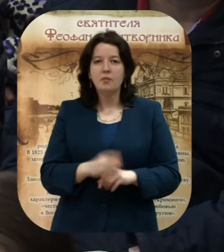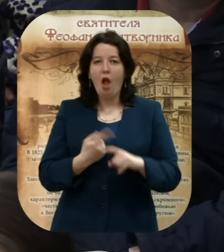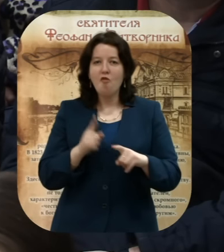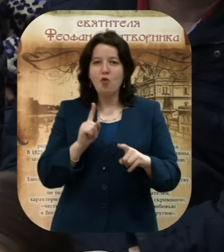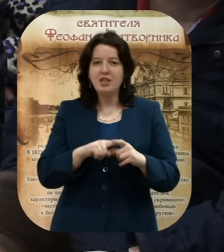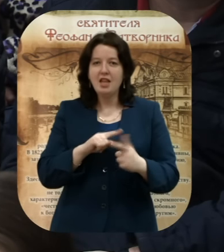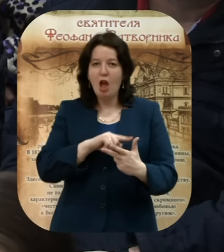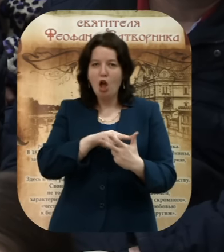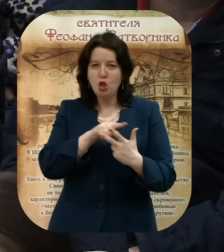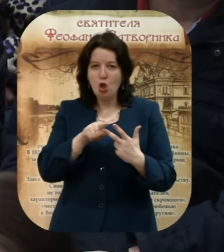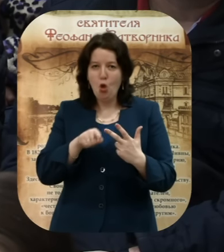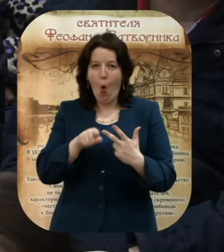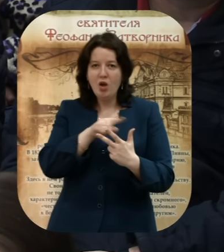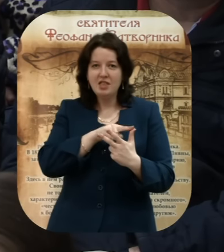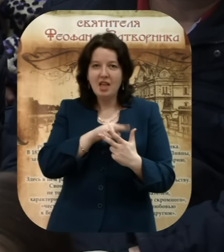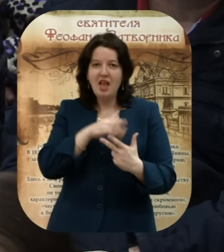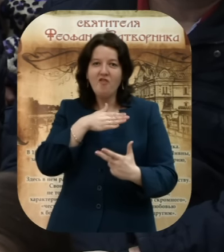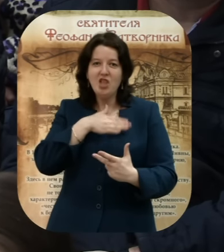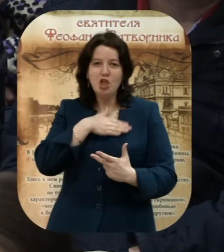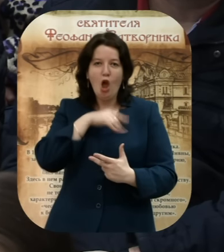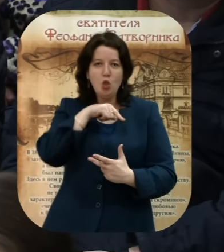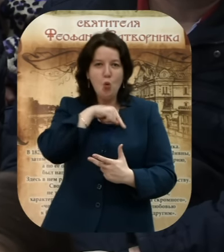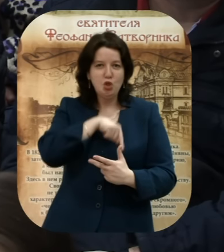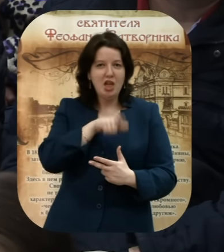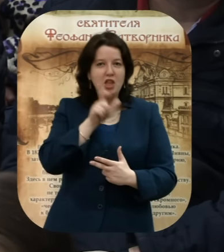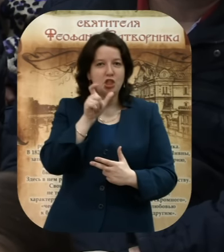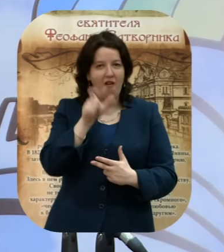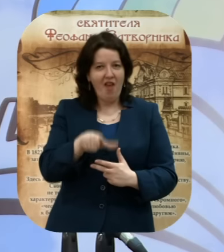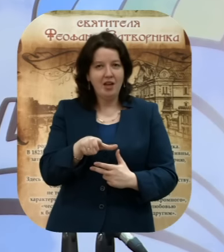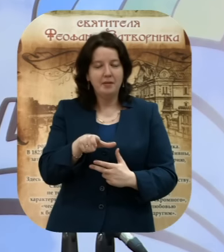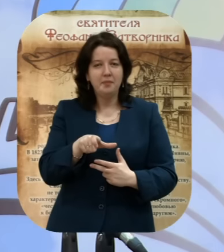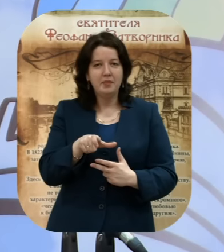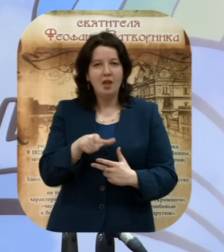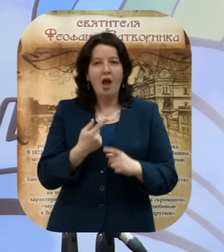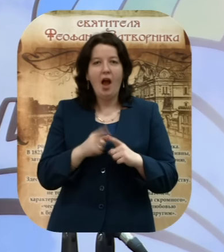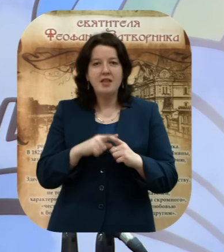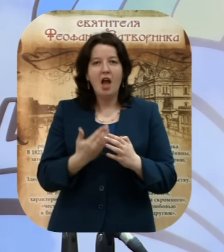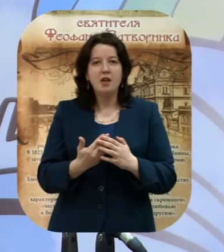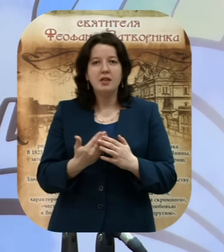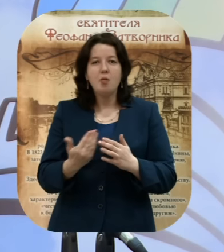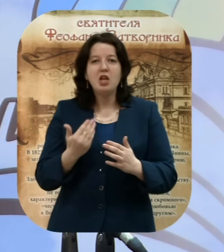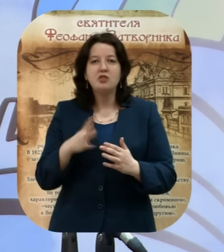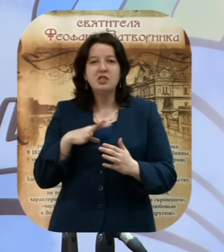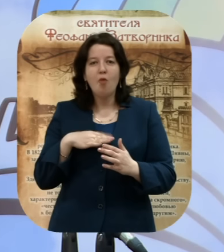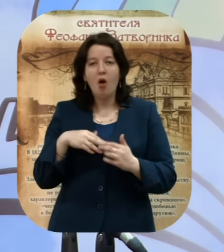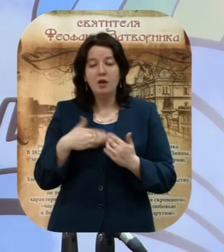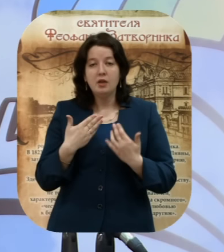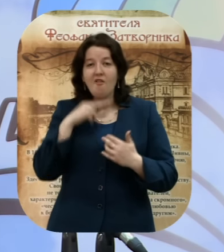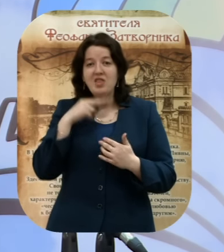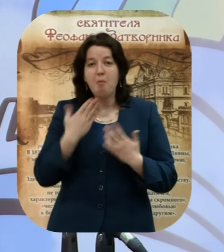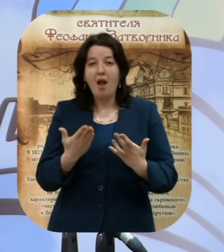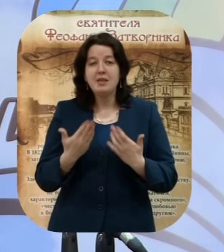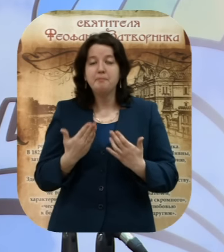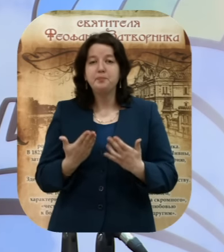эта трехсоставность души человеческой, она прежде всего обращает на себя внимание.